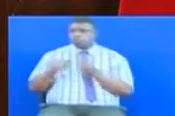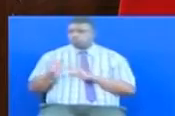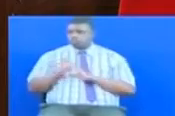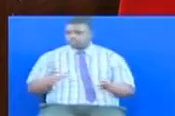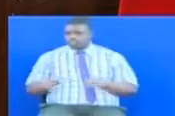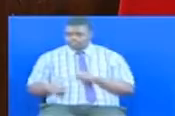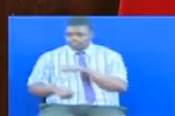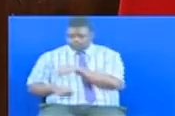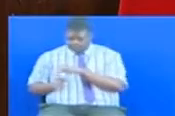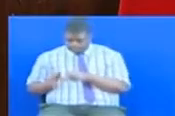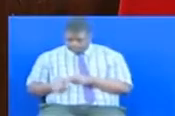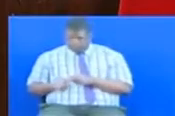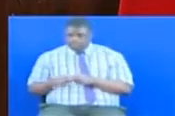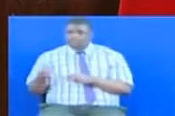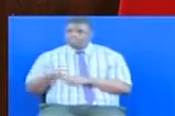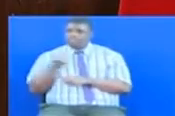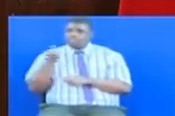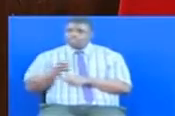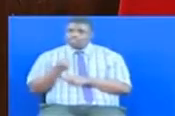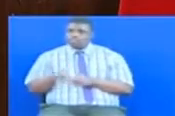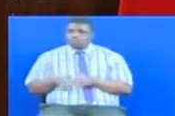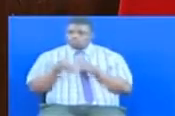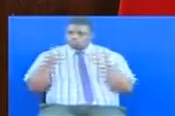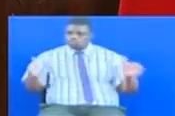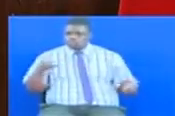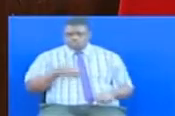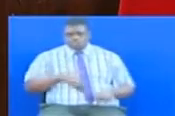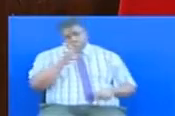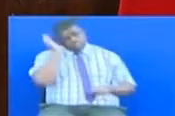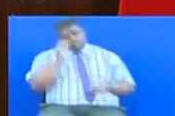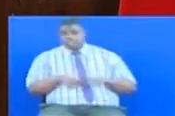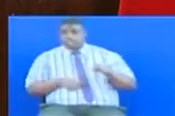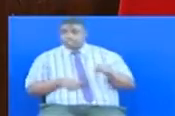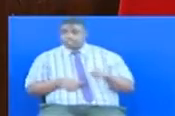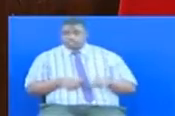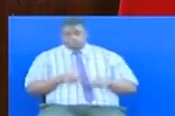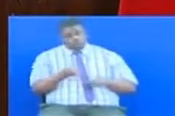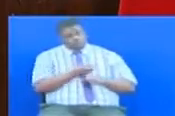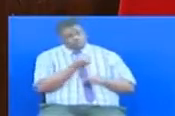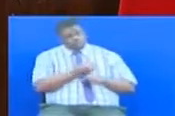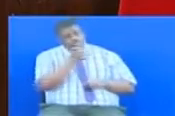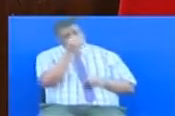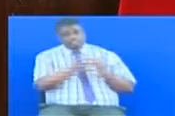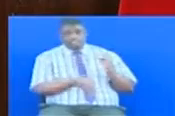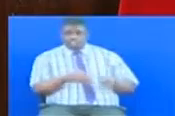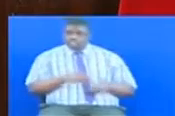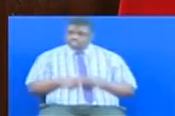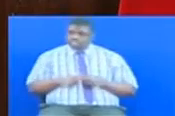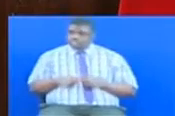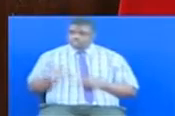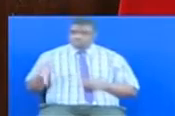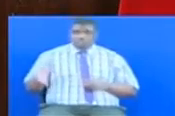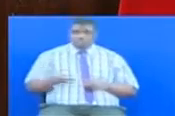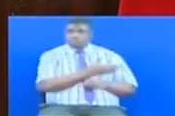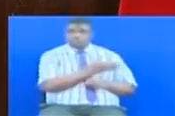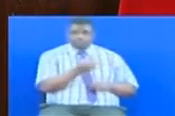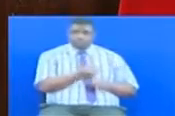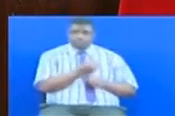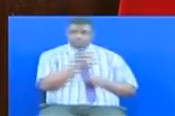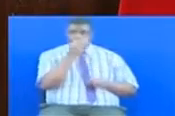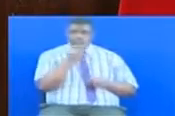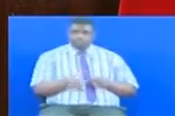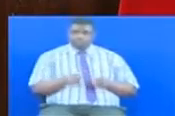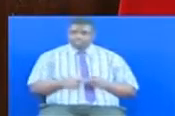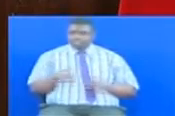ambavyo wameweza kufanya kazi kubwa kwa maana ya serikali kuondoa watumishi hewa na nini. Lakini baada ya kuwaondoa